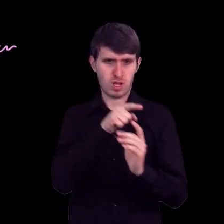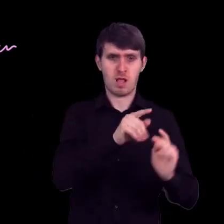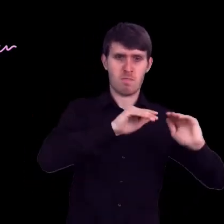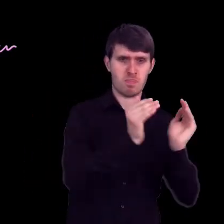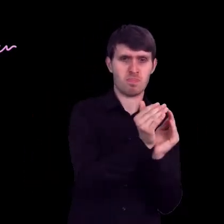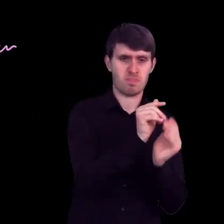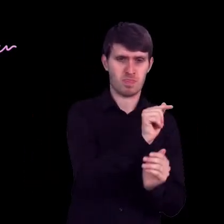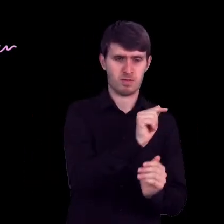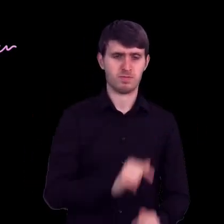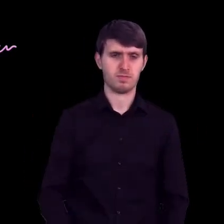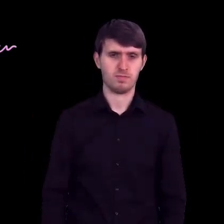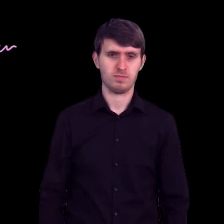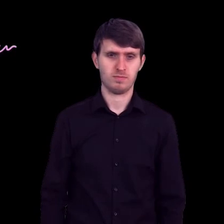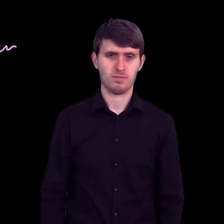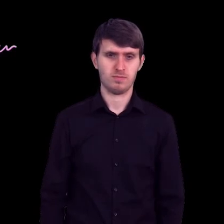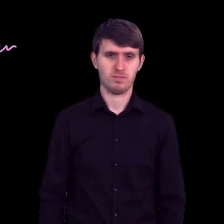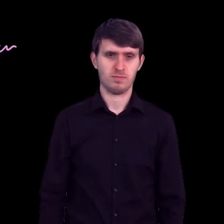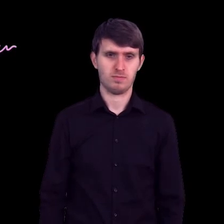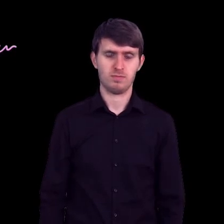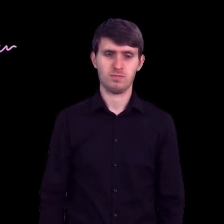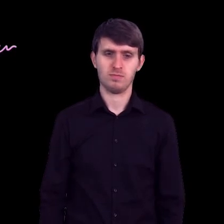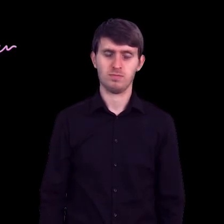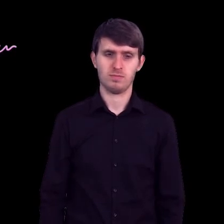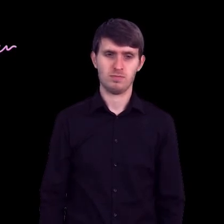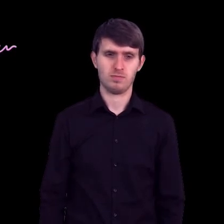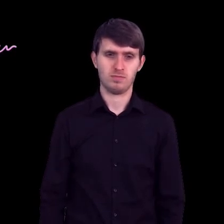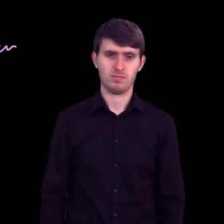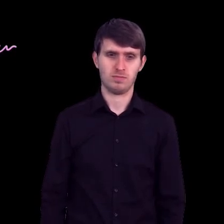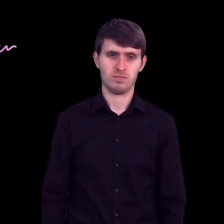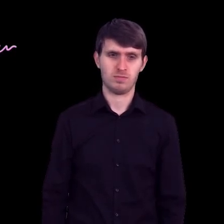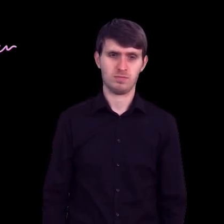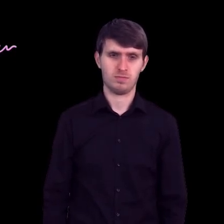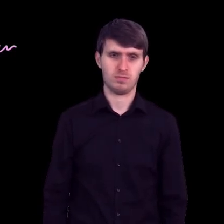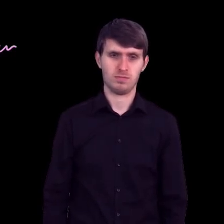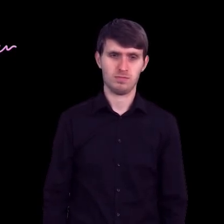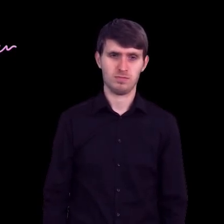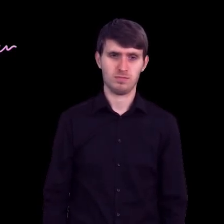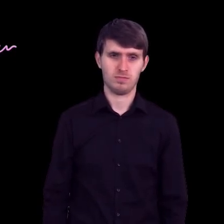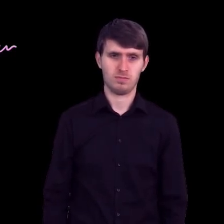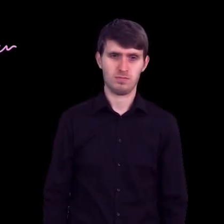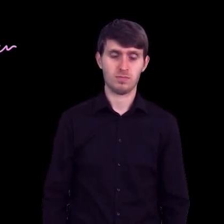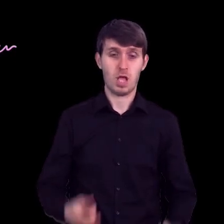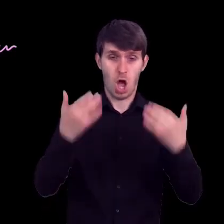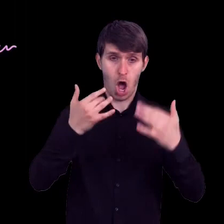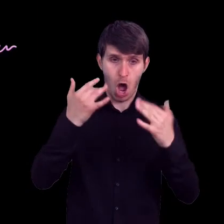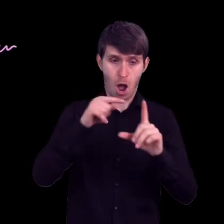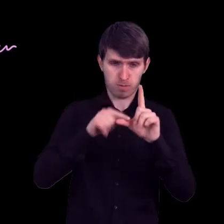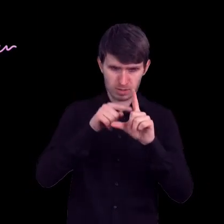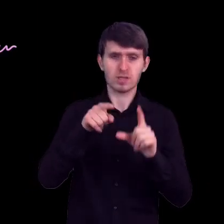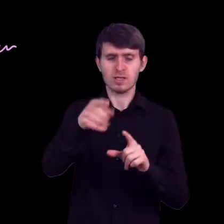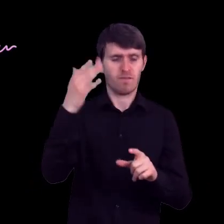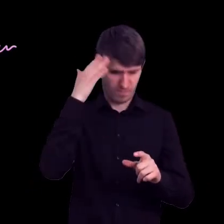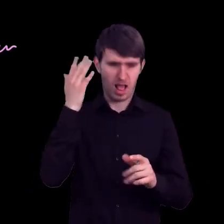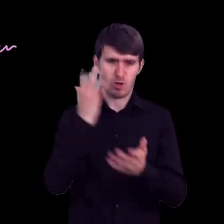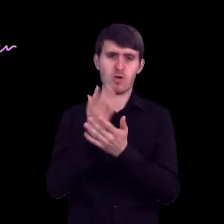kąta jest większa od miary tego kąta. Każda stosowana miara kątów określa tak naprawdę, jak bardzo rozwarty